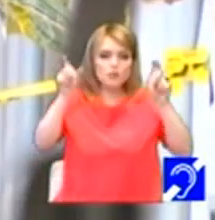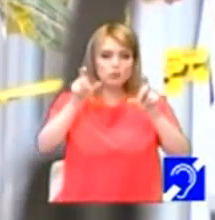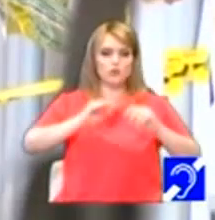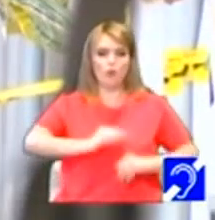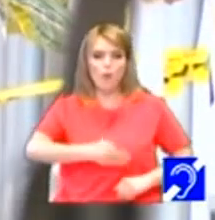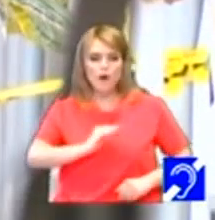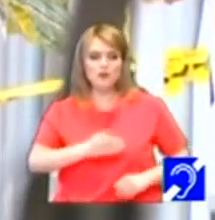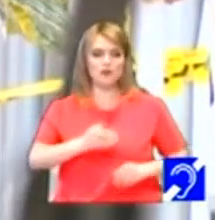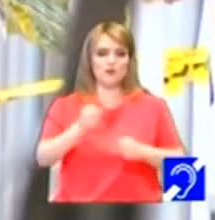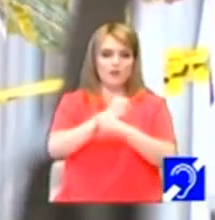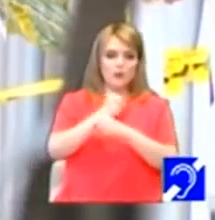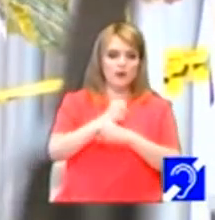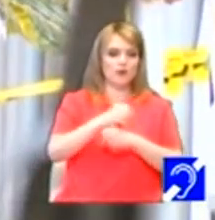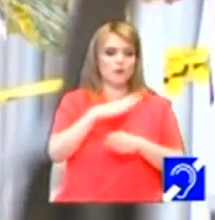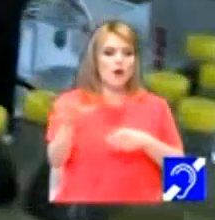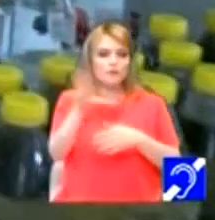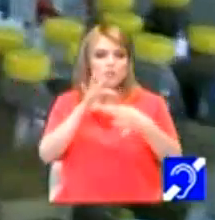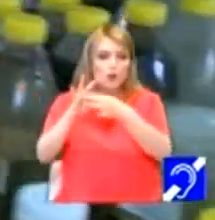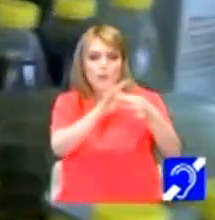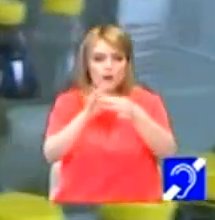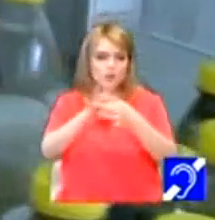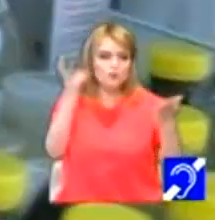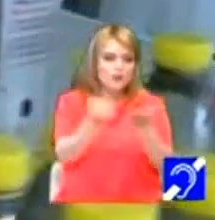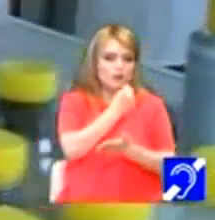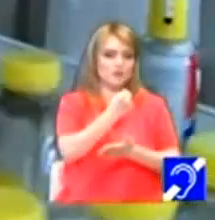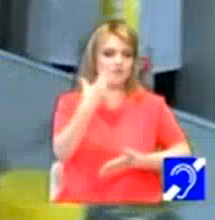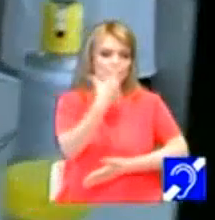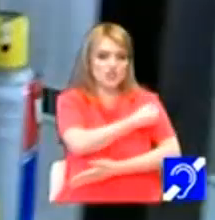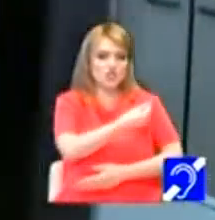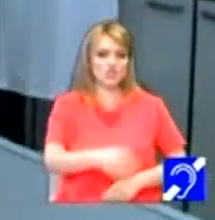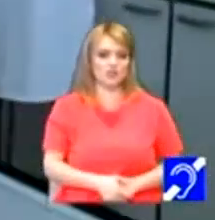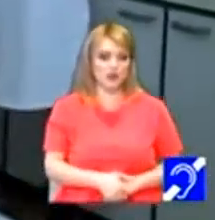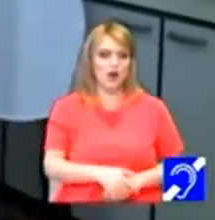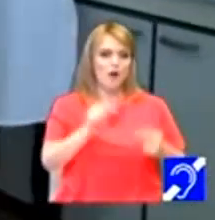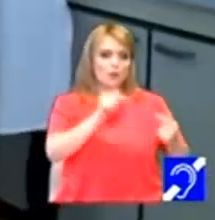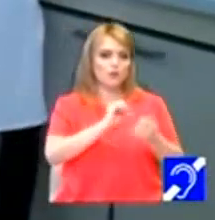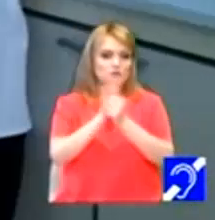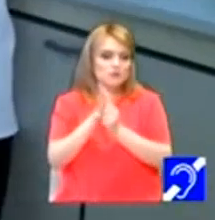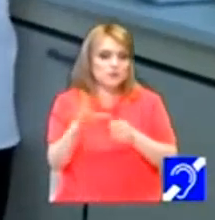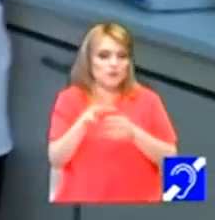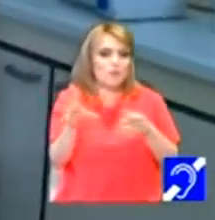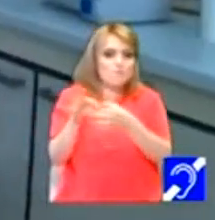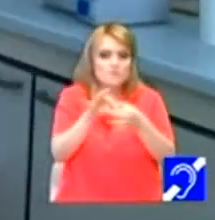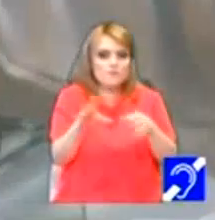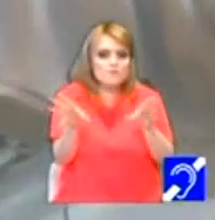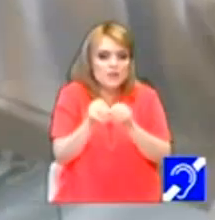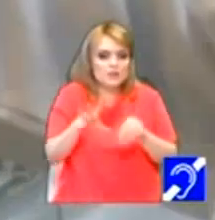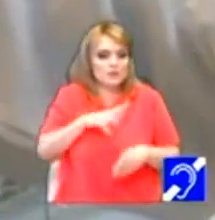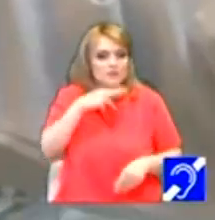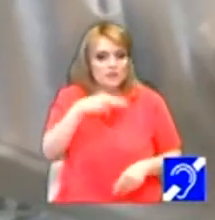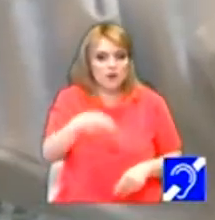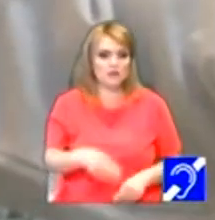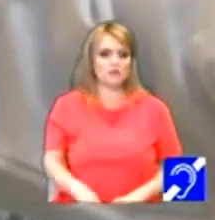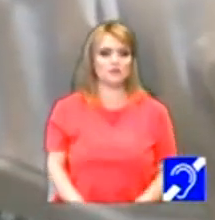în cercetări de vârf pentru obținerea vaccinului anticovid trebuie să-și tripleze măsurile de securitate cibernetică, recomandă